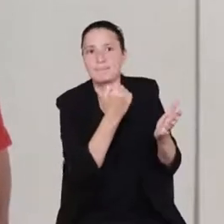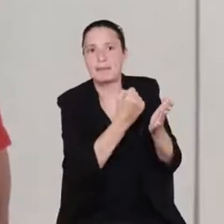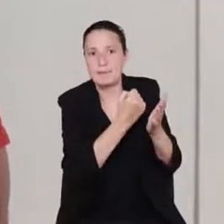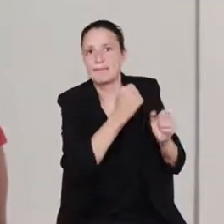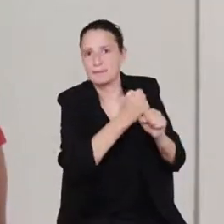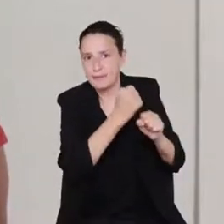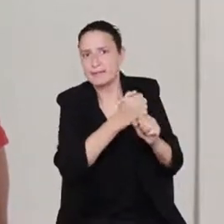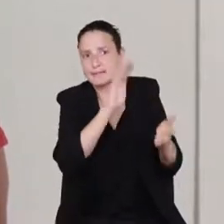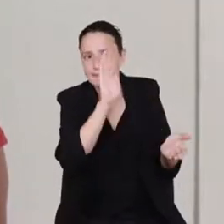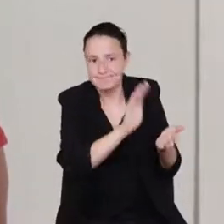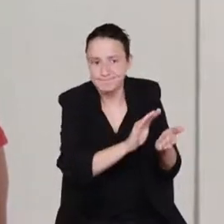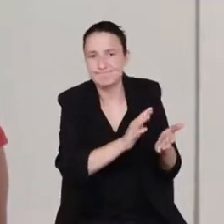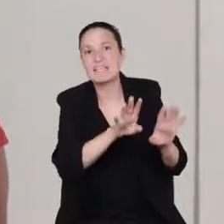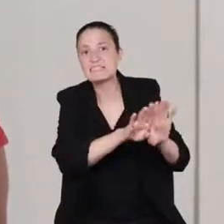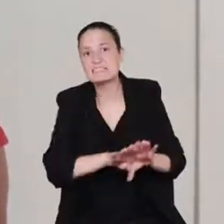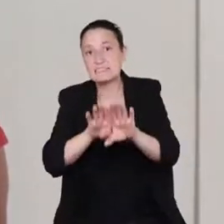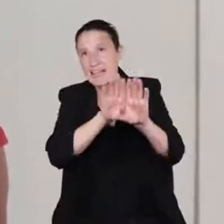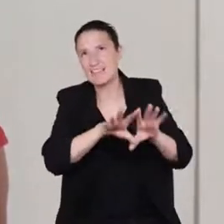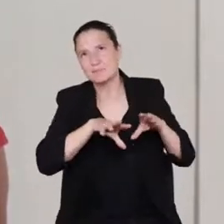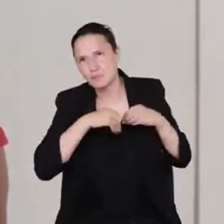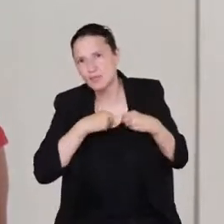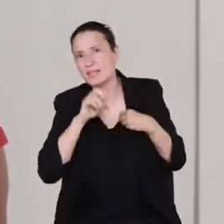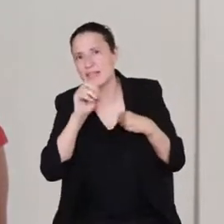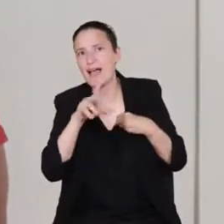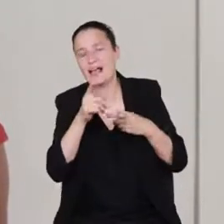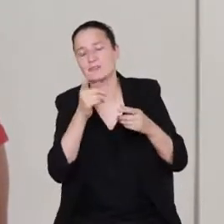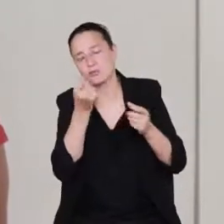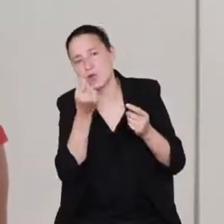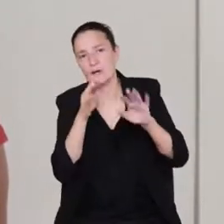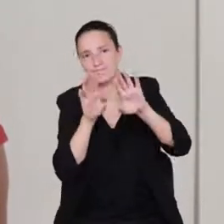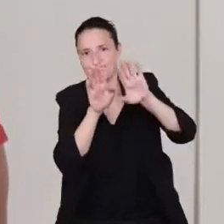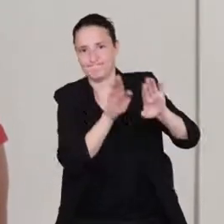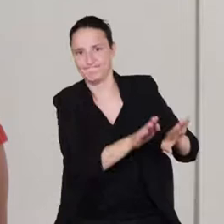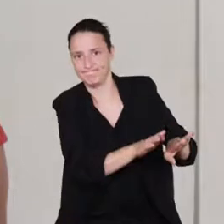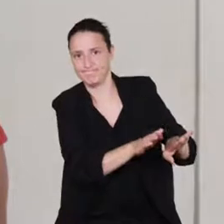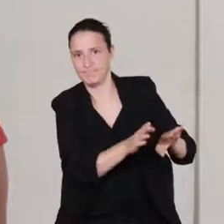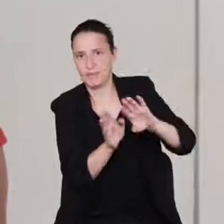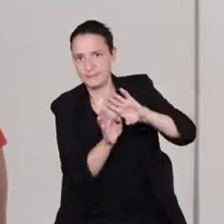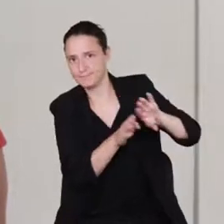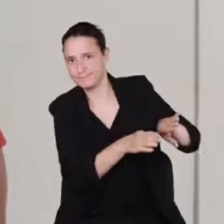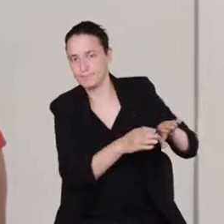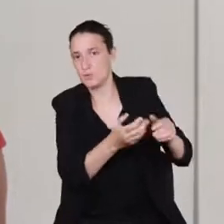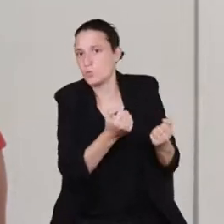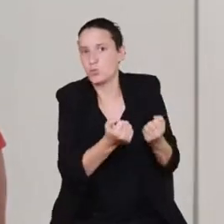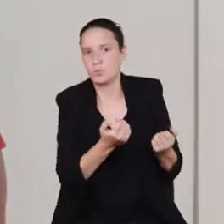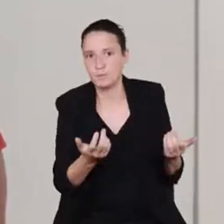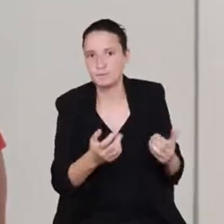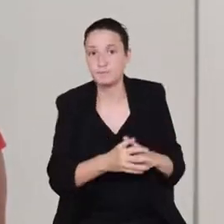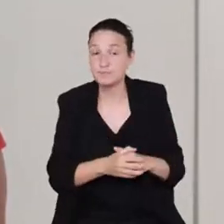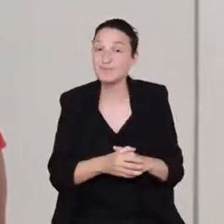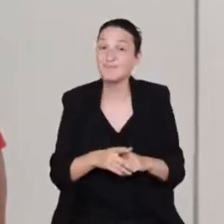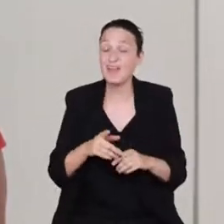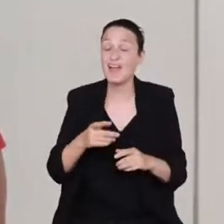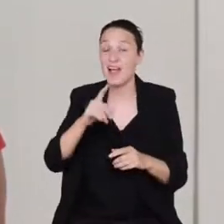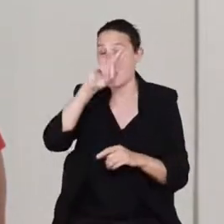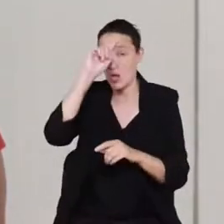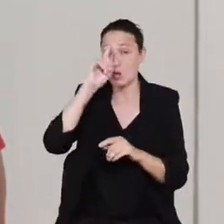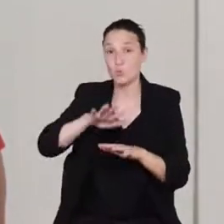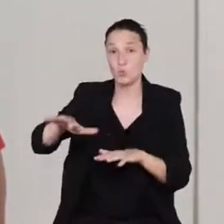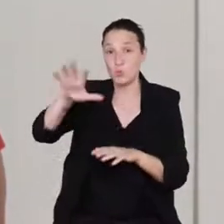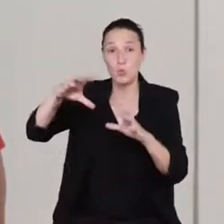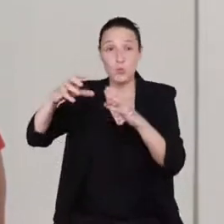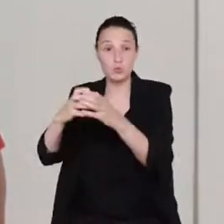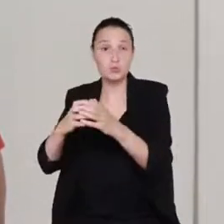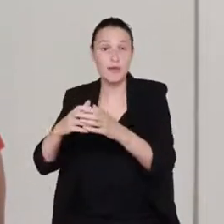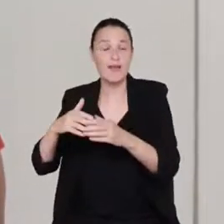te standardy, które żeśmy przyjęli, poluzować. No. Także i myślę, że ludzie lewicy wówczas